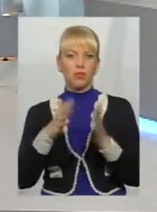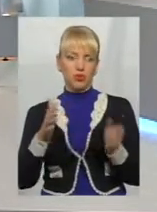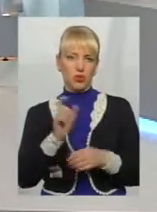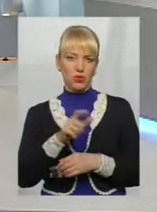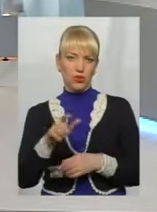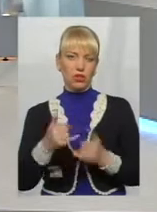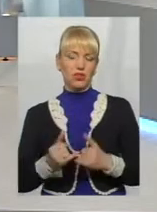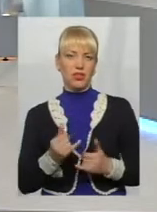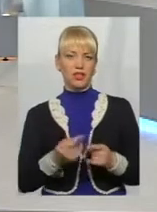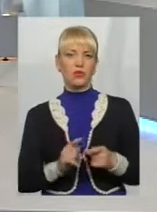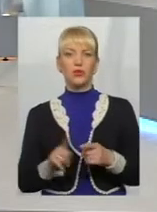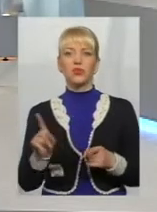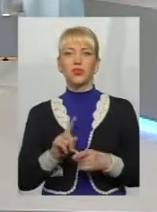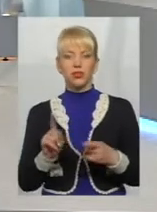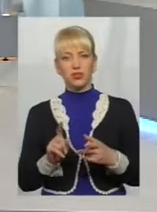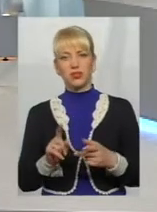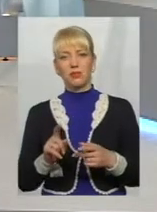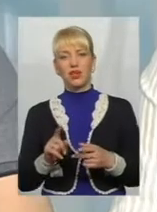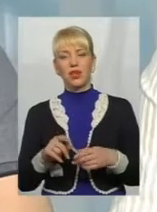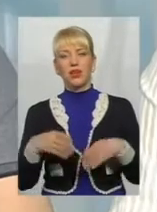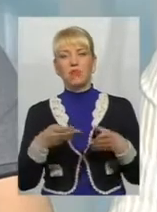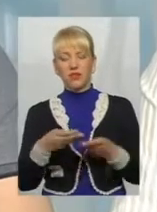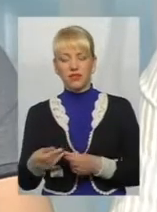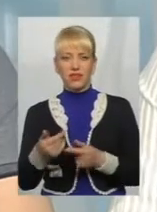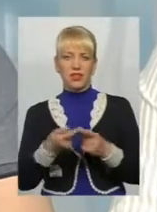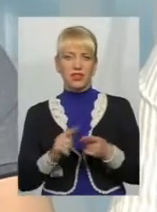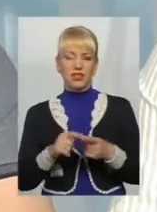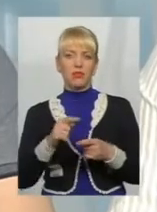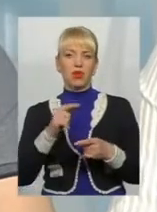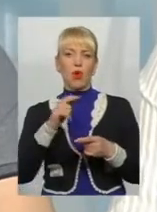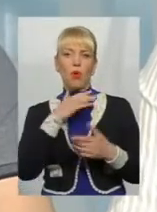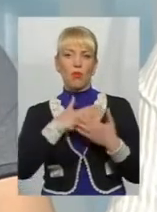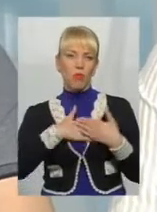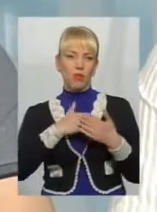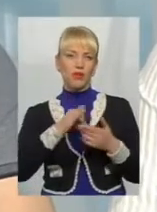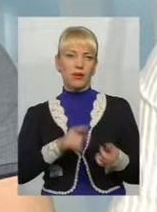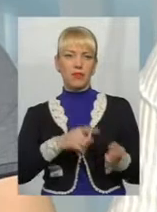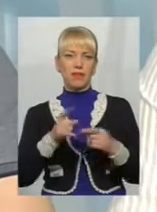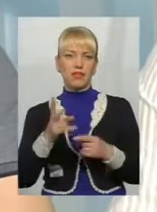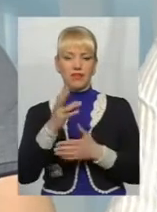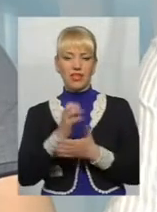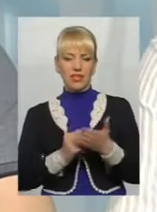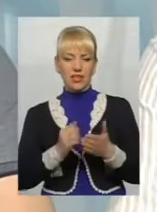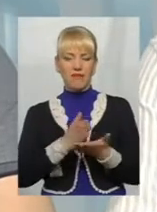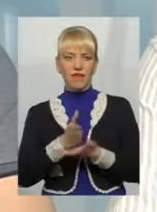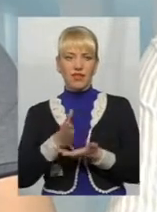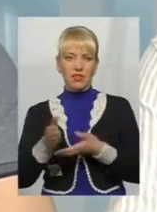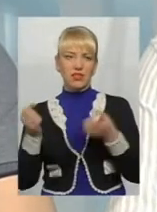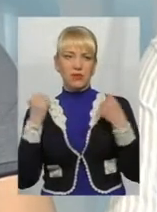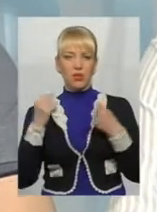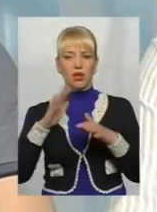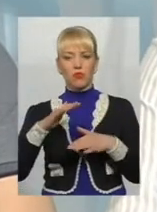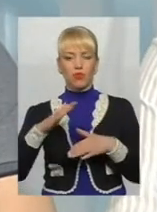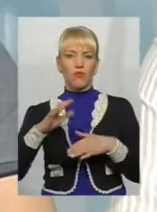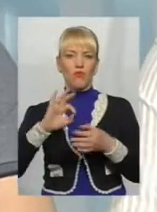для того, щоб привити для них любов і перевести вже в резервний вид спорту і потім вже в олімпійський, в